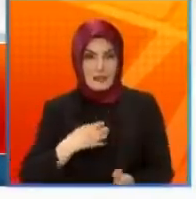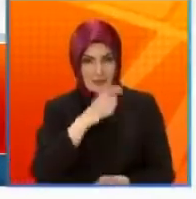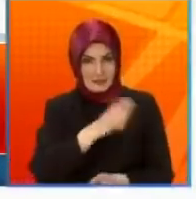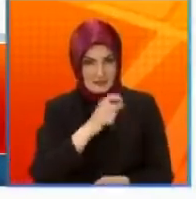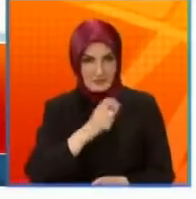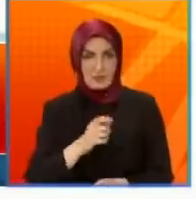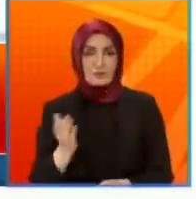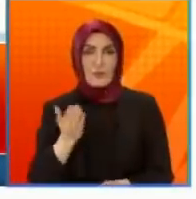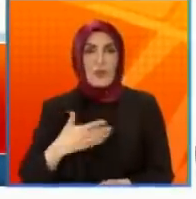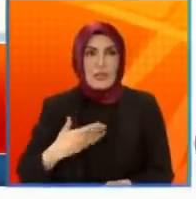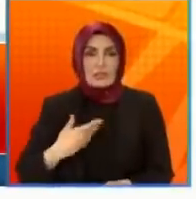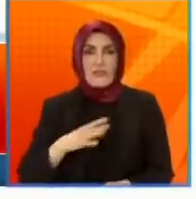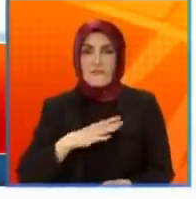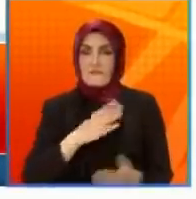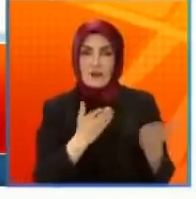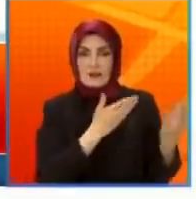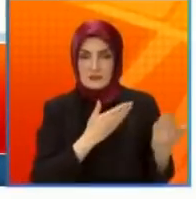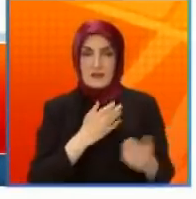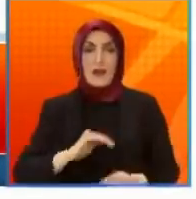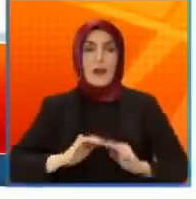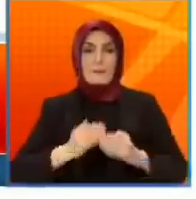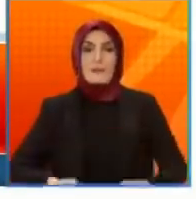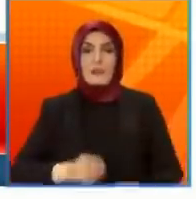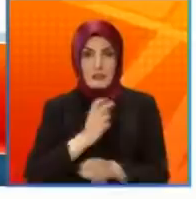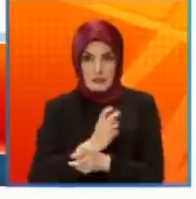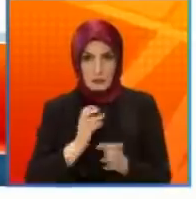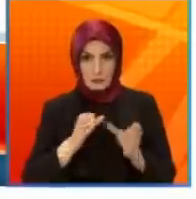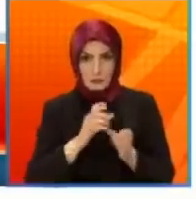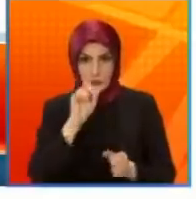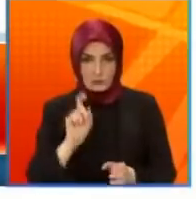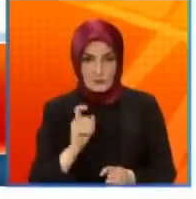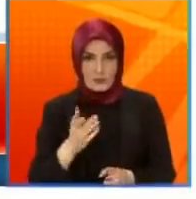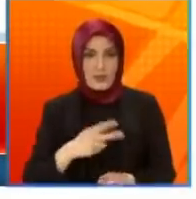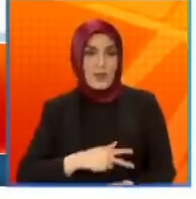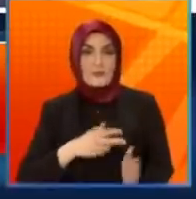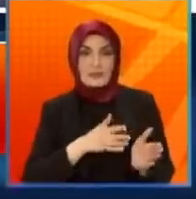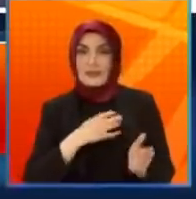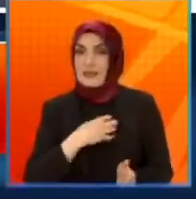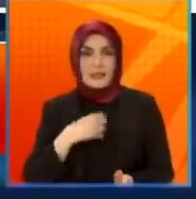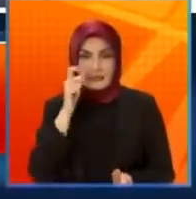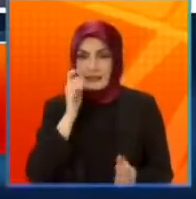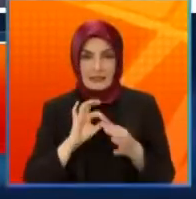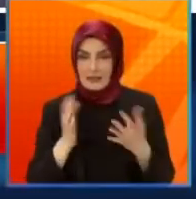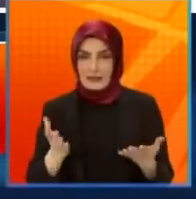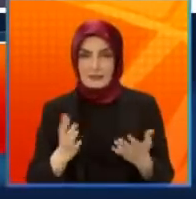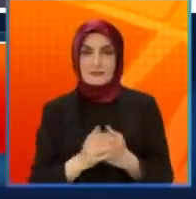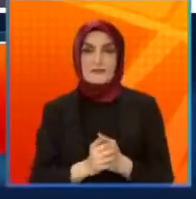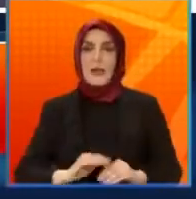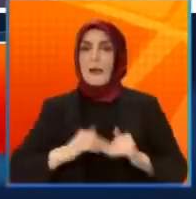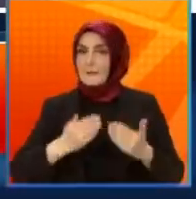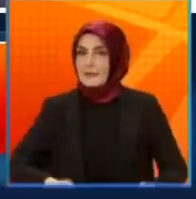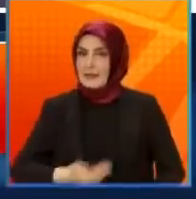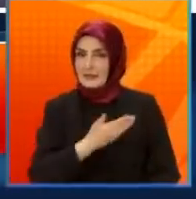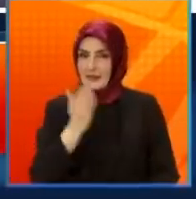oldukça endişeliler. Peki hamileler risk grubundalar mı? Ve emziren anneler nelere dikkat etmeliler? Hamileler de aynen işte